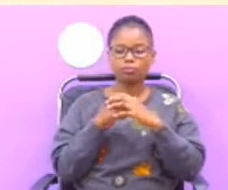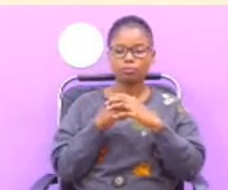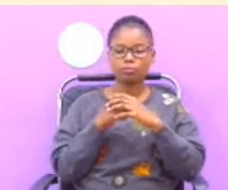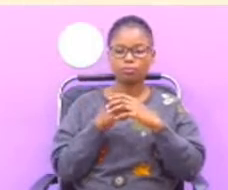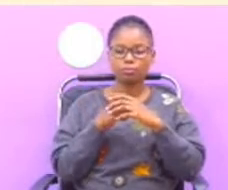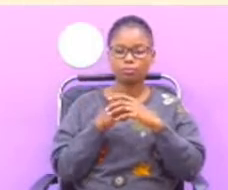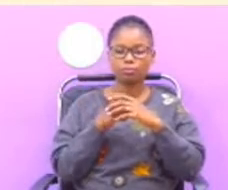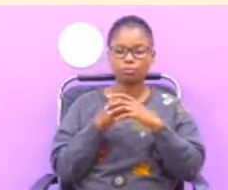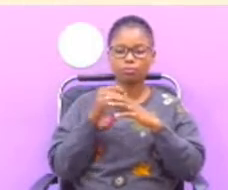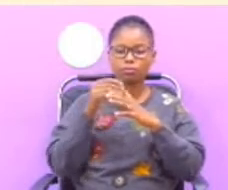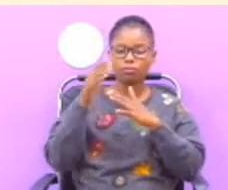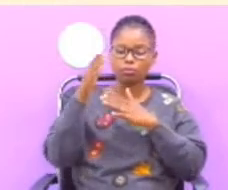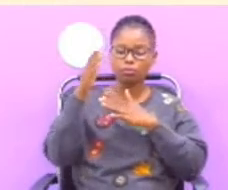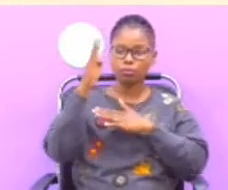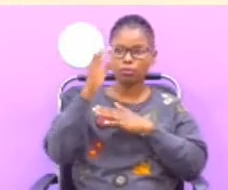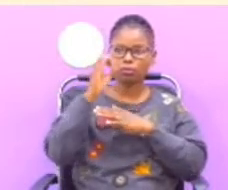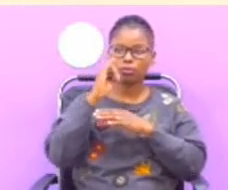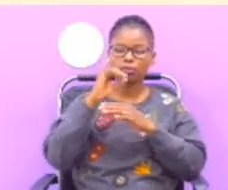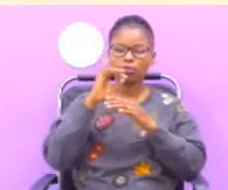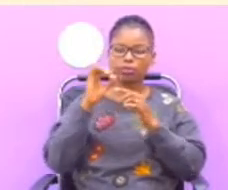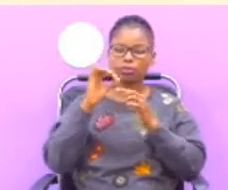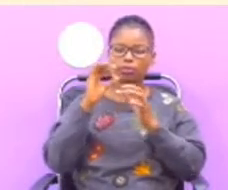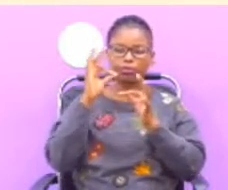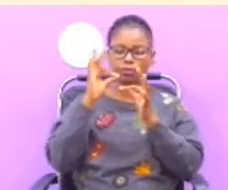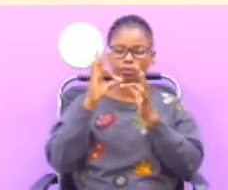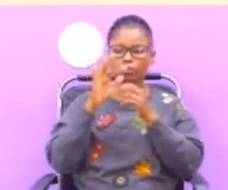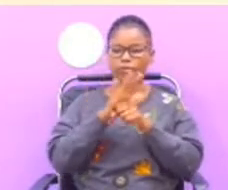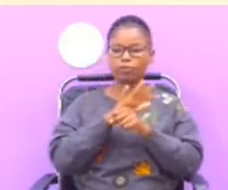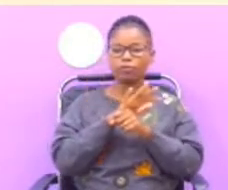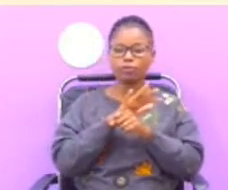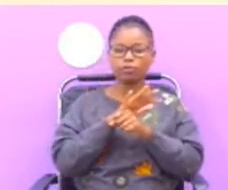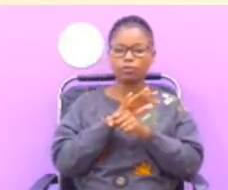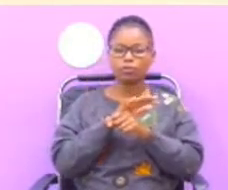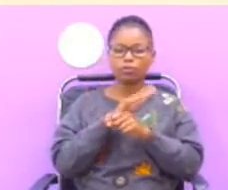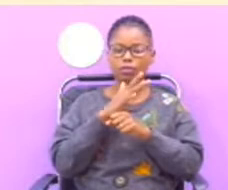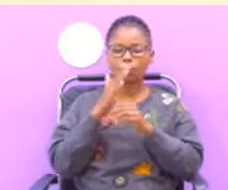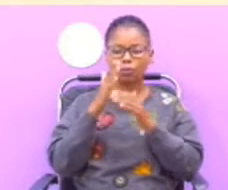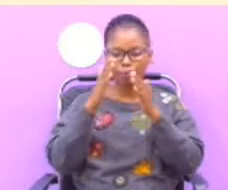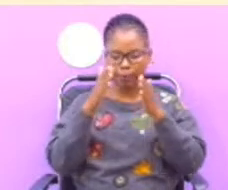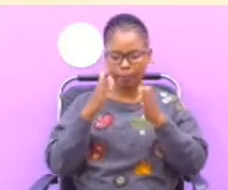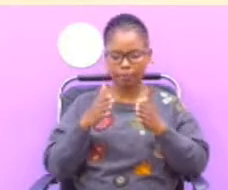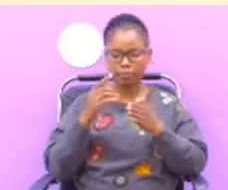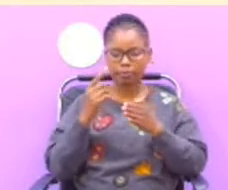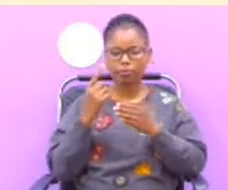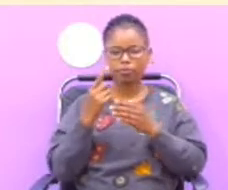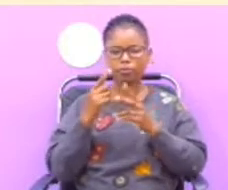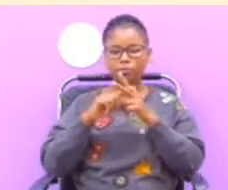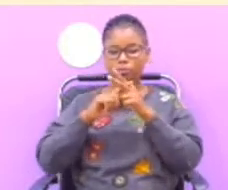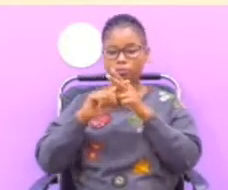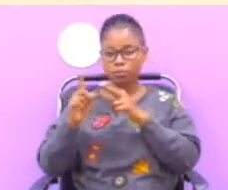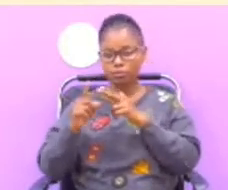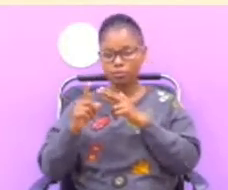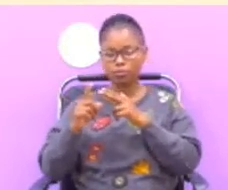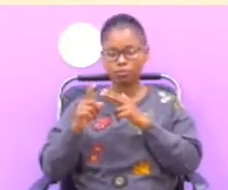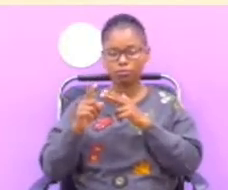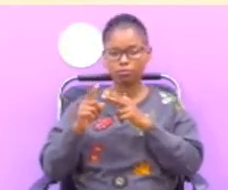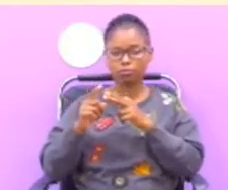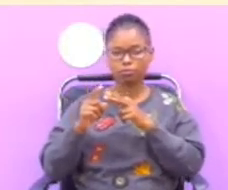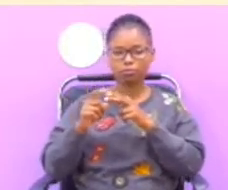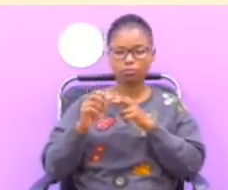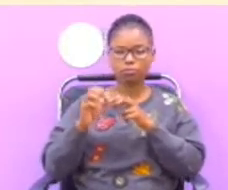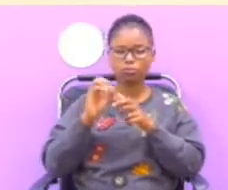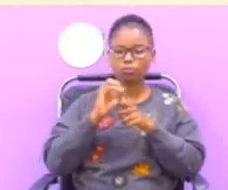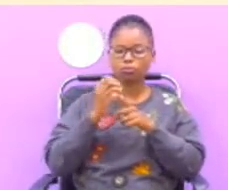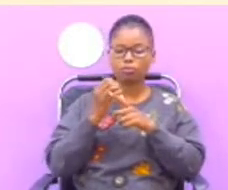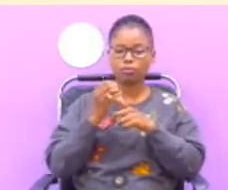Ngai witũ nĩ mwĩhokeku na akĩrwo gũtirĩ ona ũmwe ũkahota kũũra gũtikĩrĩ